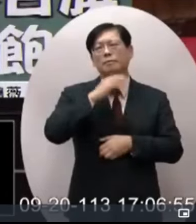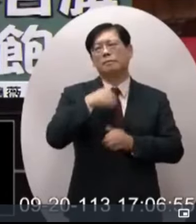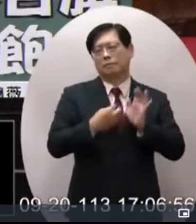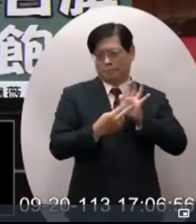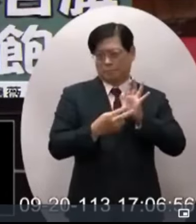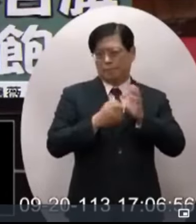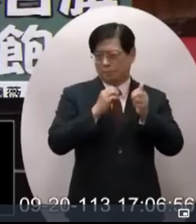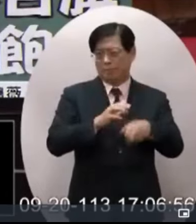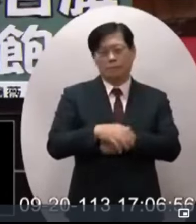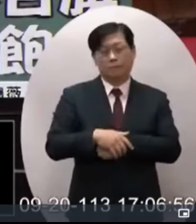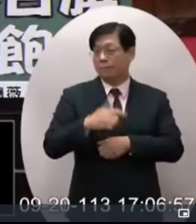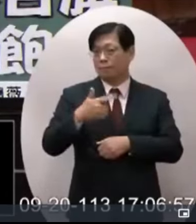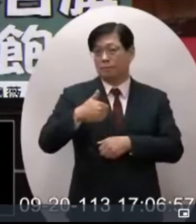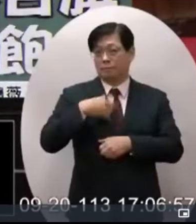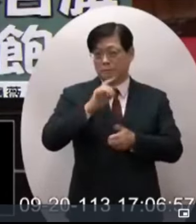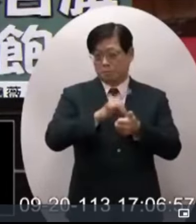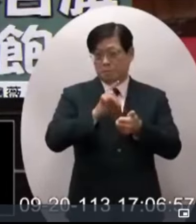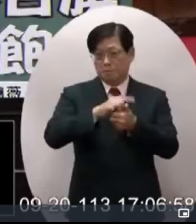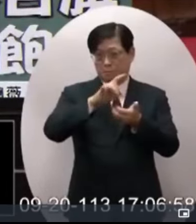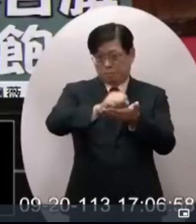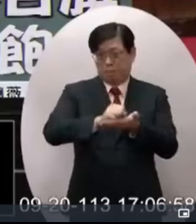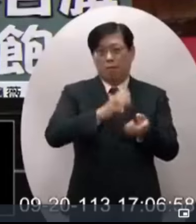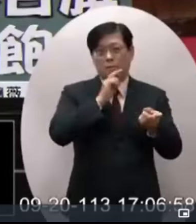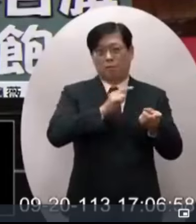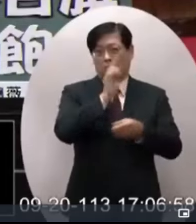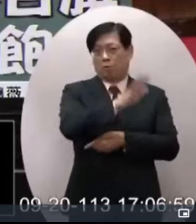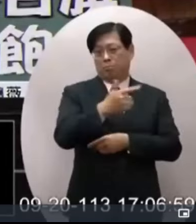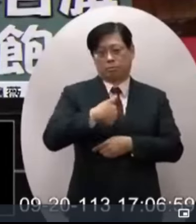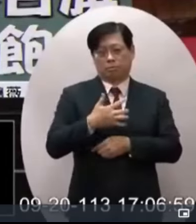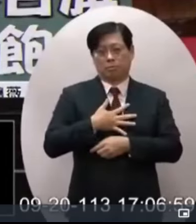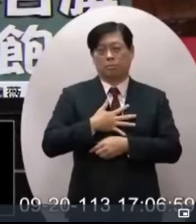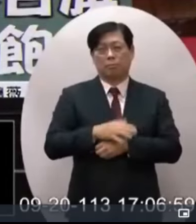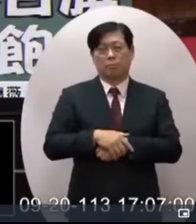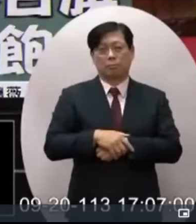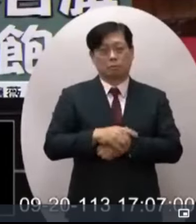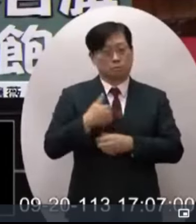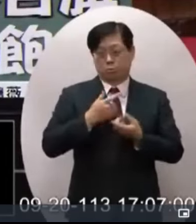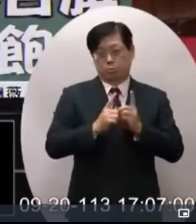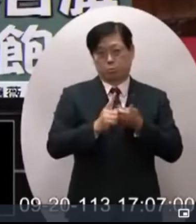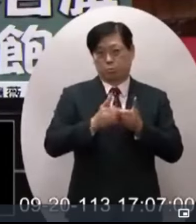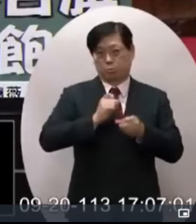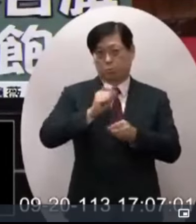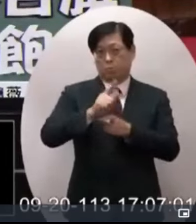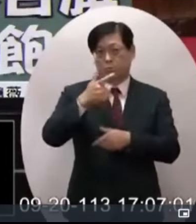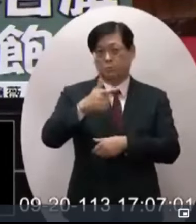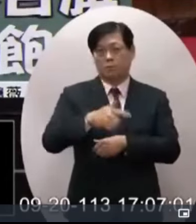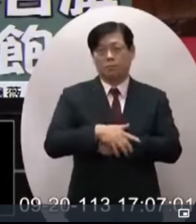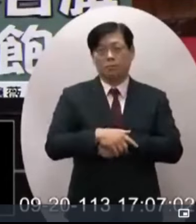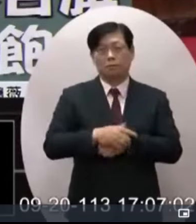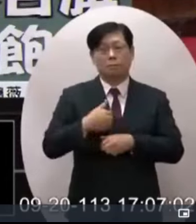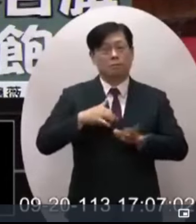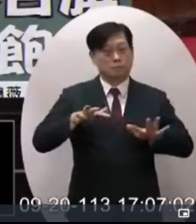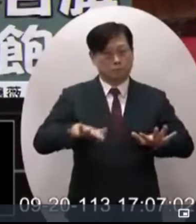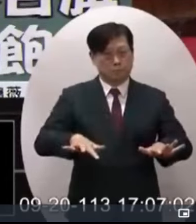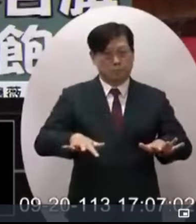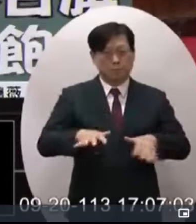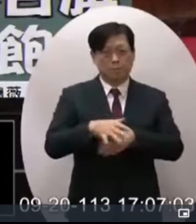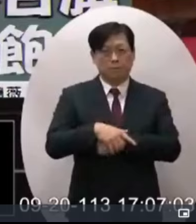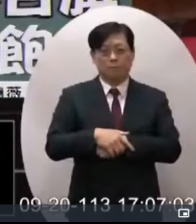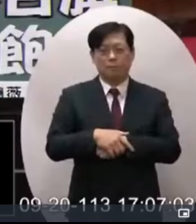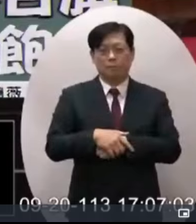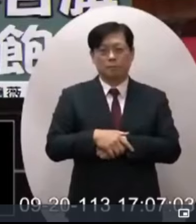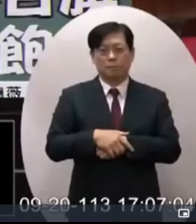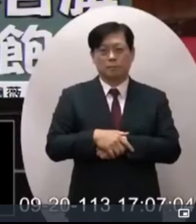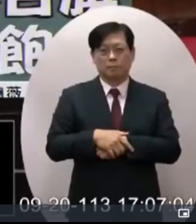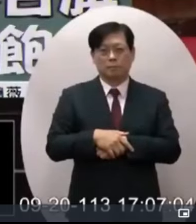讲完，这个不是报，这是打造仪表板，是你们行政院的，也不是我把它那个弄出来的。我们现在整个